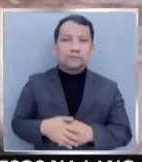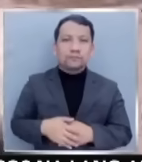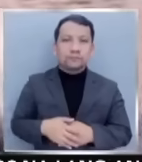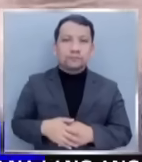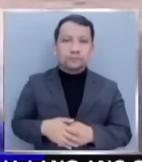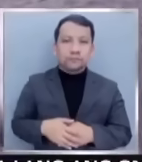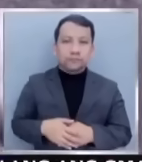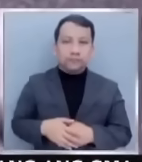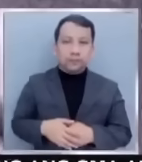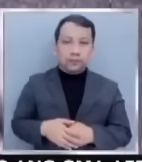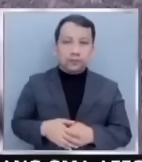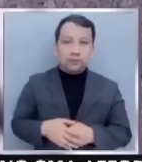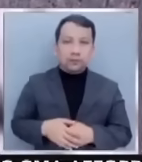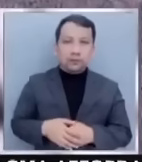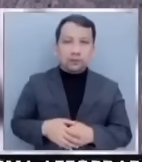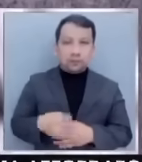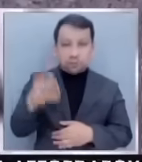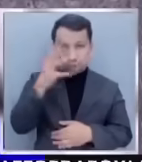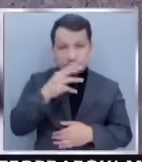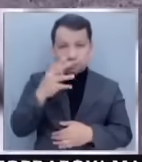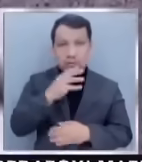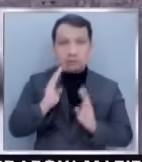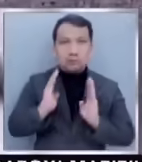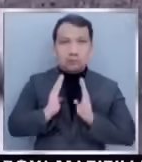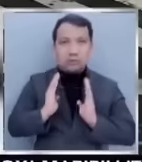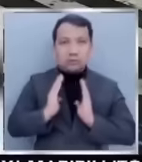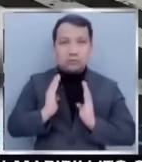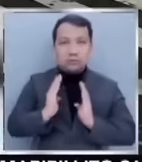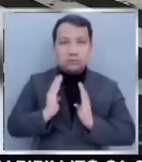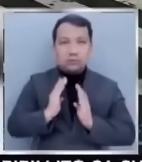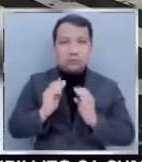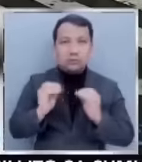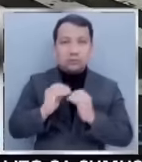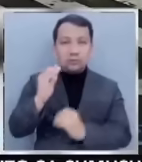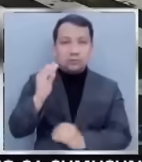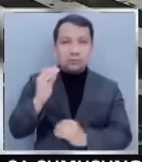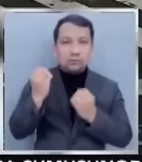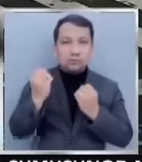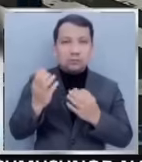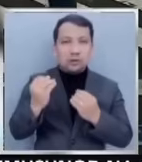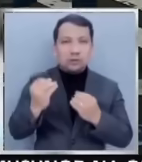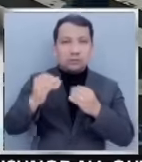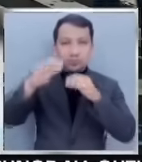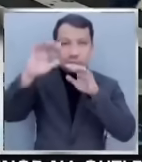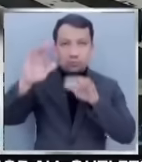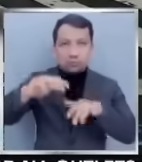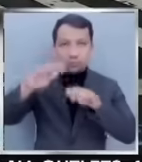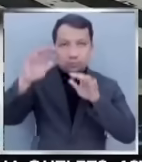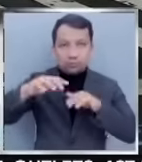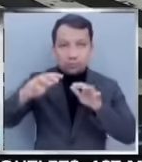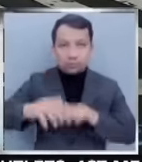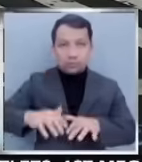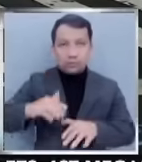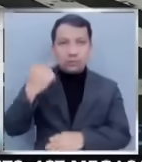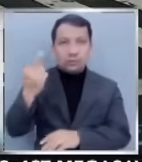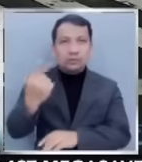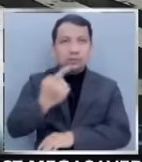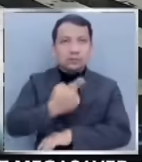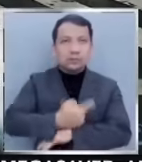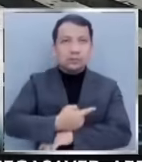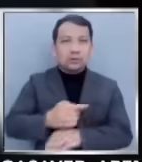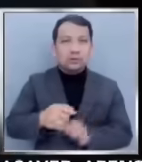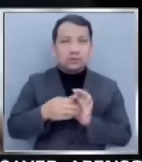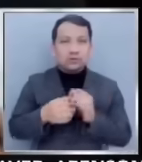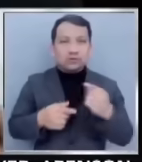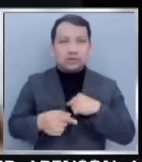Ang pinangangambahan ng lungsod ng Baguio, ang lalo pang pagdami ng bubuhos na ulan sa lungsod sa mga susunod na taon. Based dun